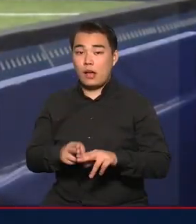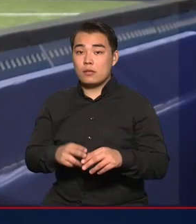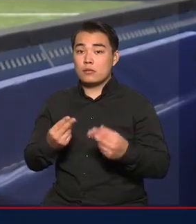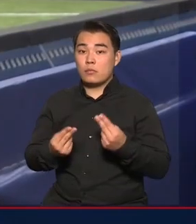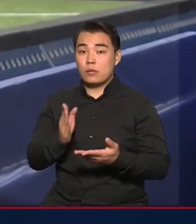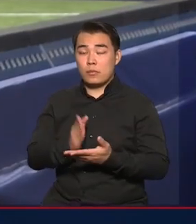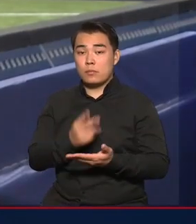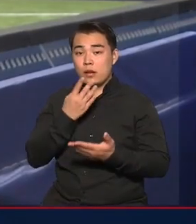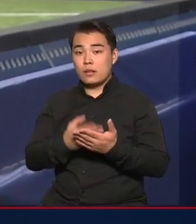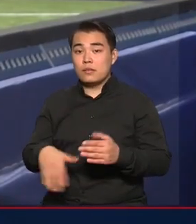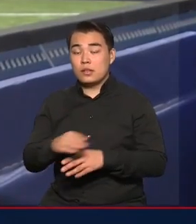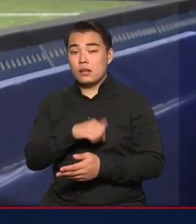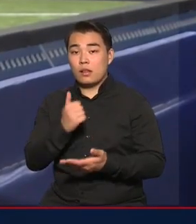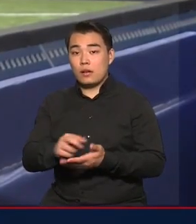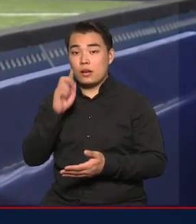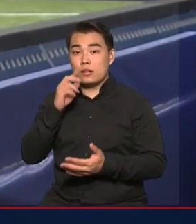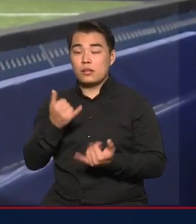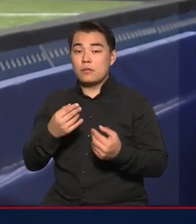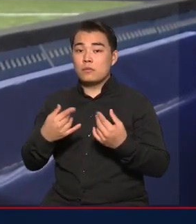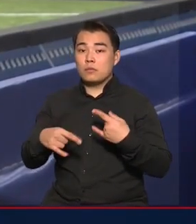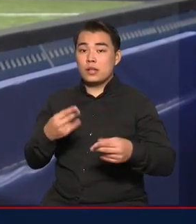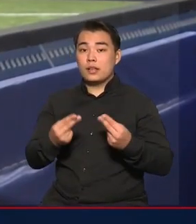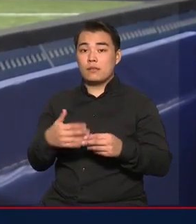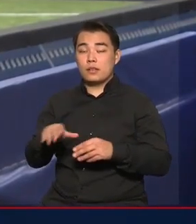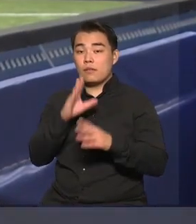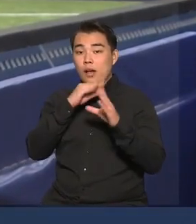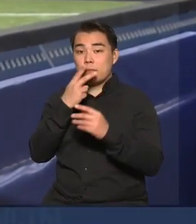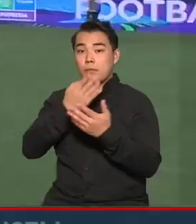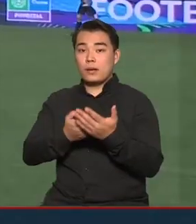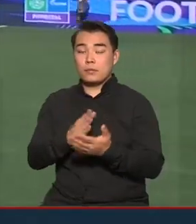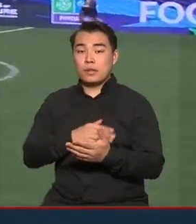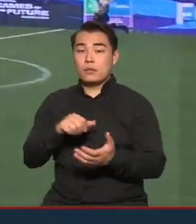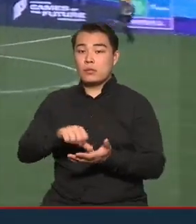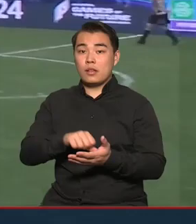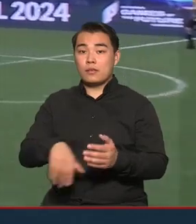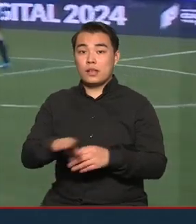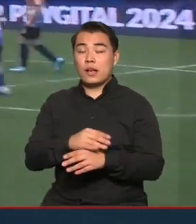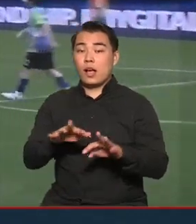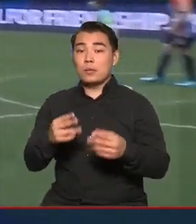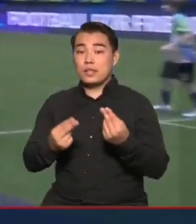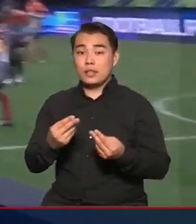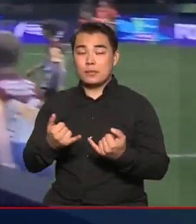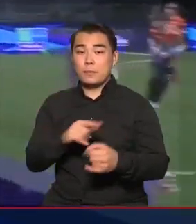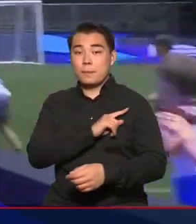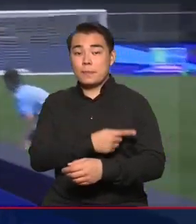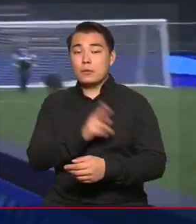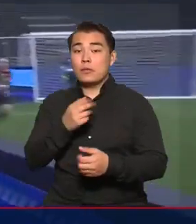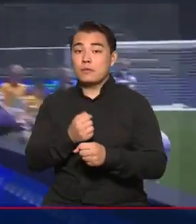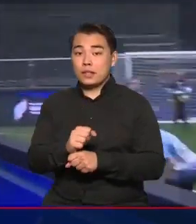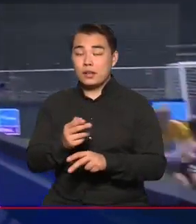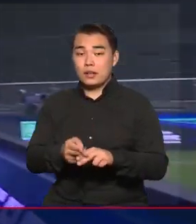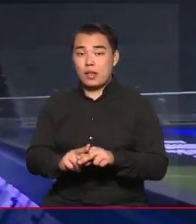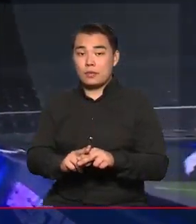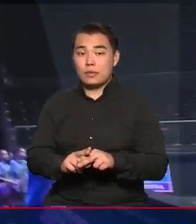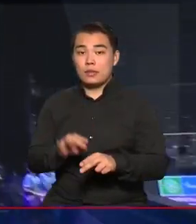сондықтан мемлекеттердің басшыларына фиджитал футболдың мүмкіндіктері таныстырылды. Қатысушылар әуелі компьютерлік ойында өзара мықтыны анықтайды, одан